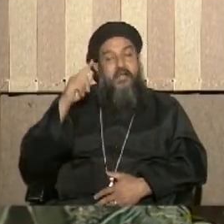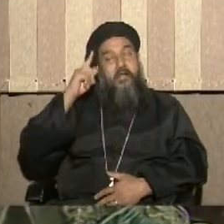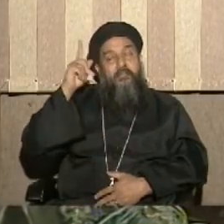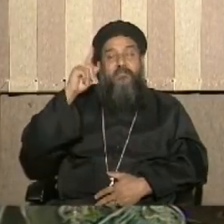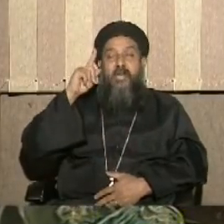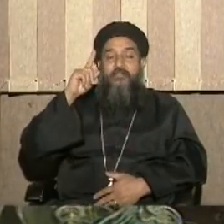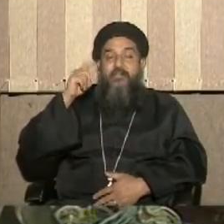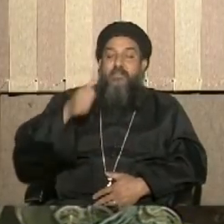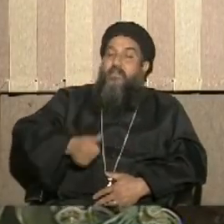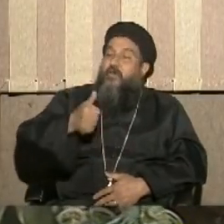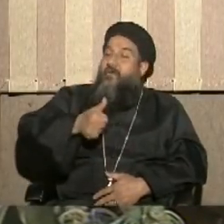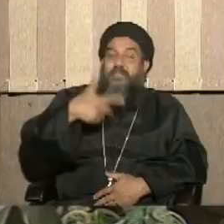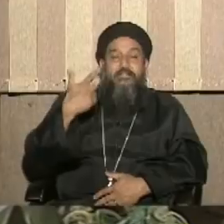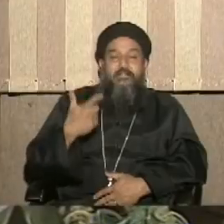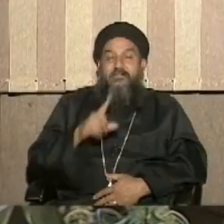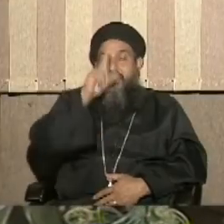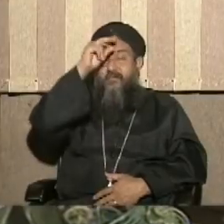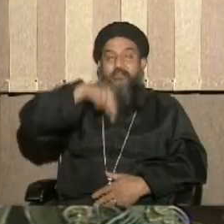احنا مش عارفين ايه الصالح لينا،